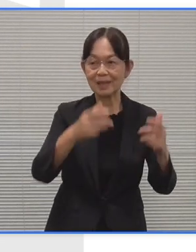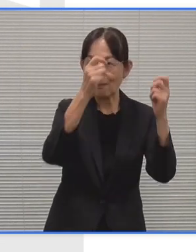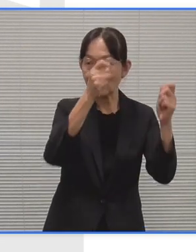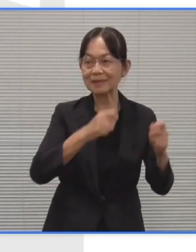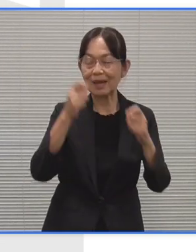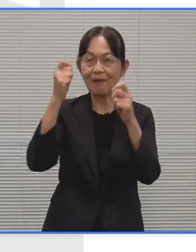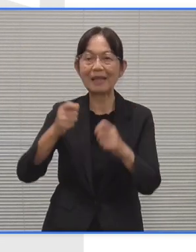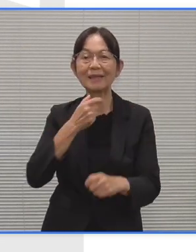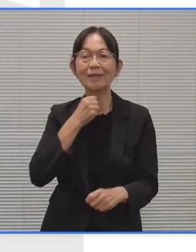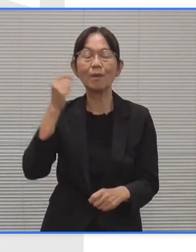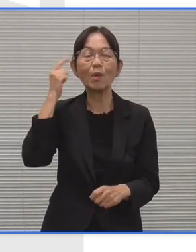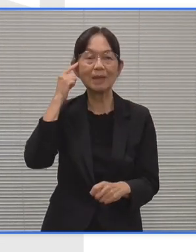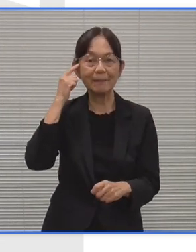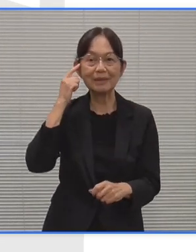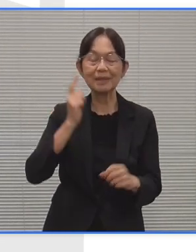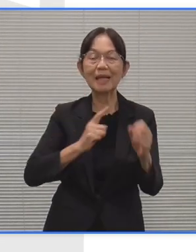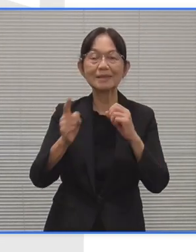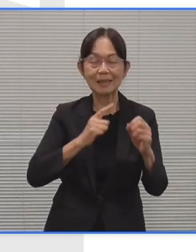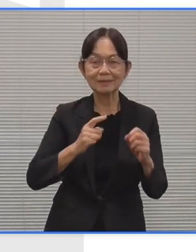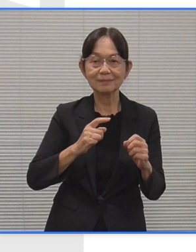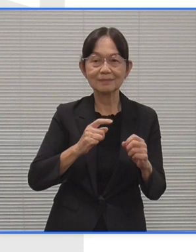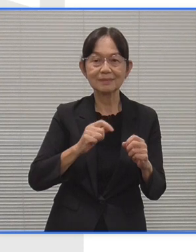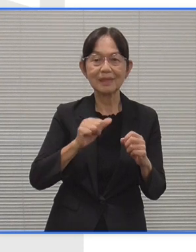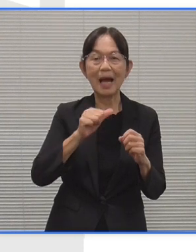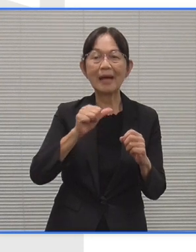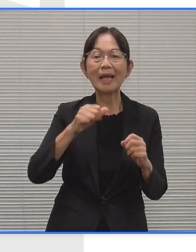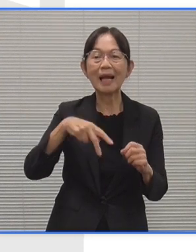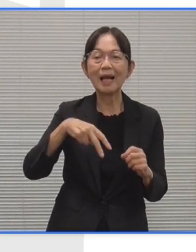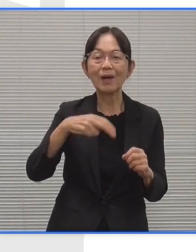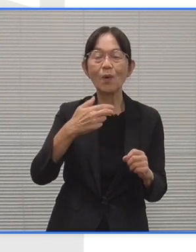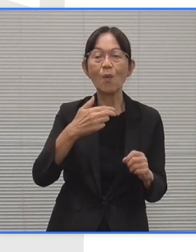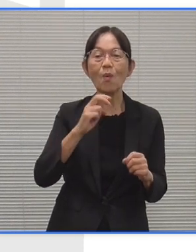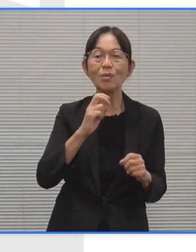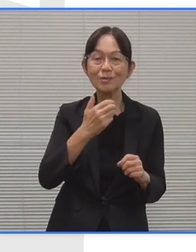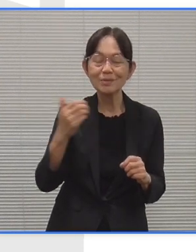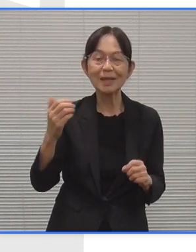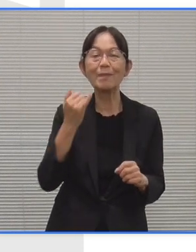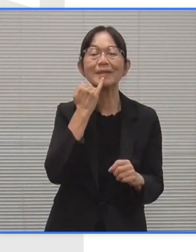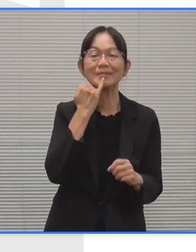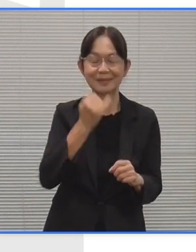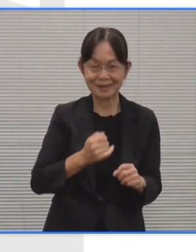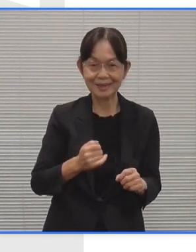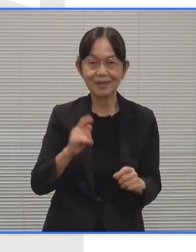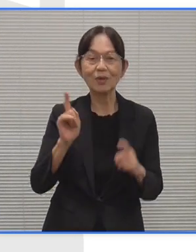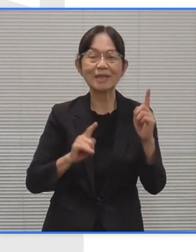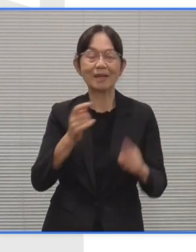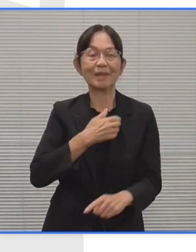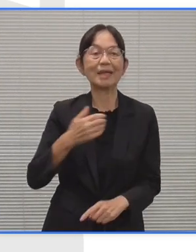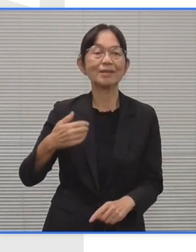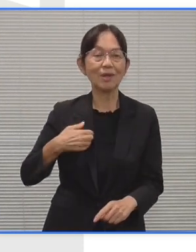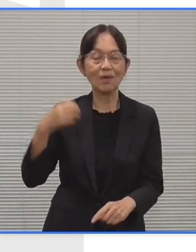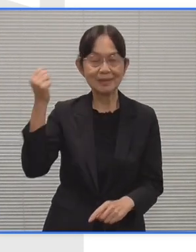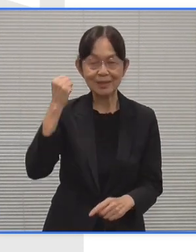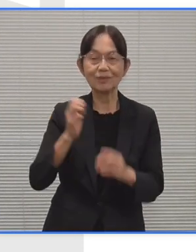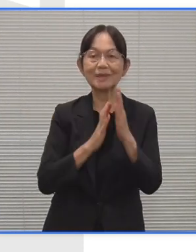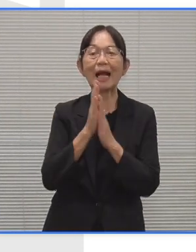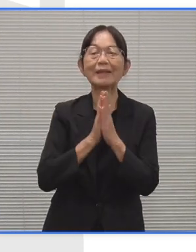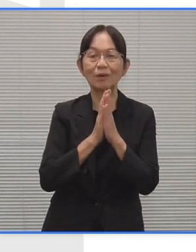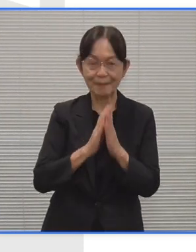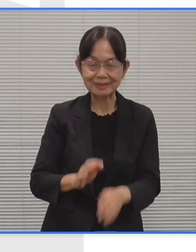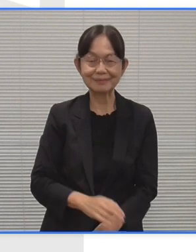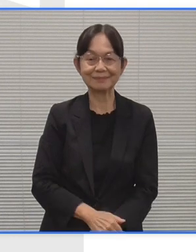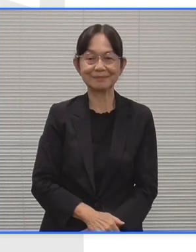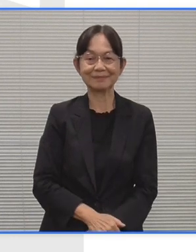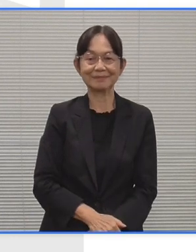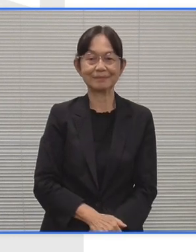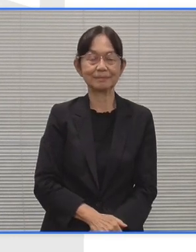し、デジタルでもアナログでも多くの方にご投票をいただくことを強く願っております。 では他いかが